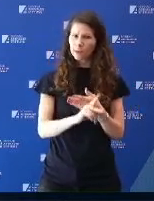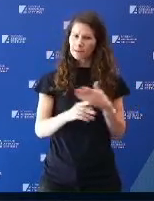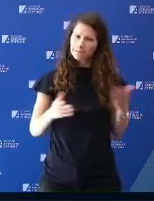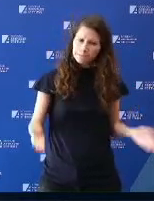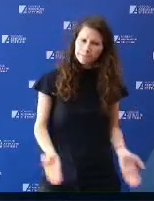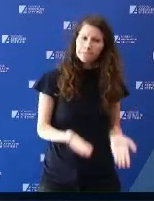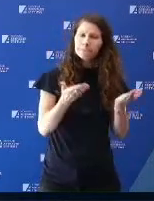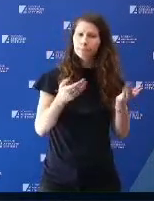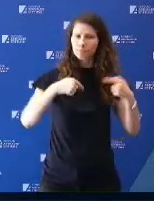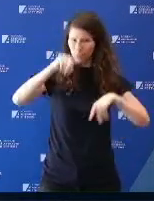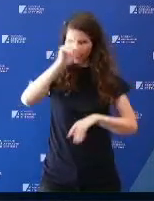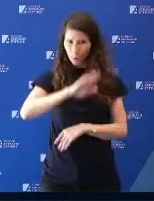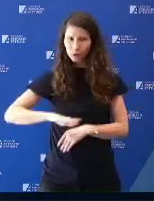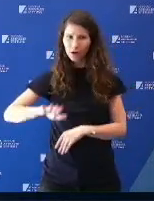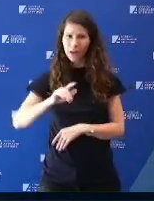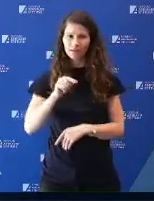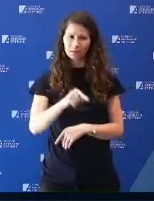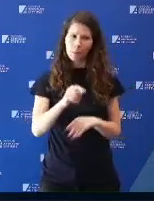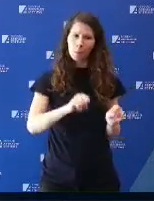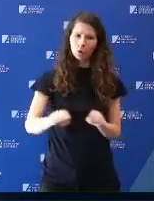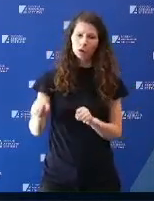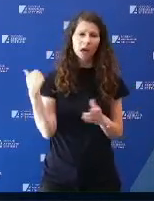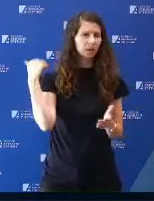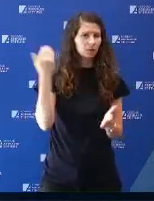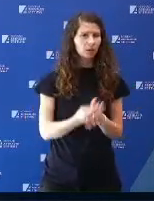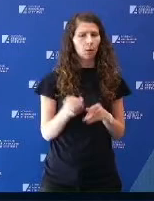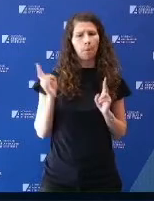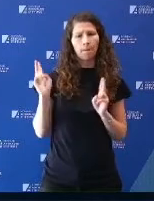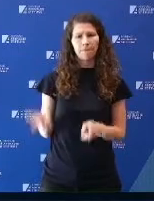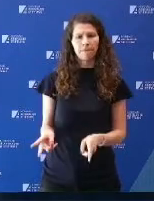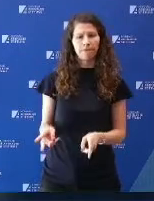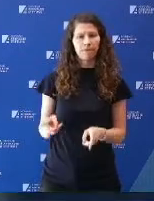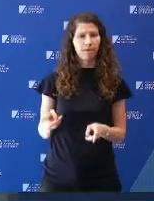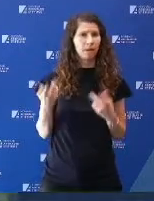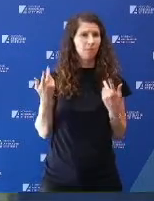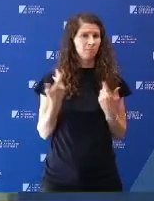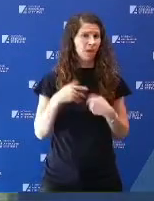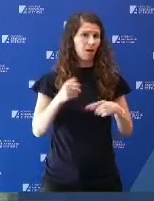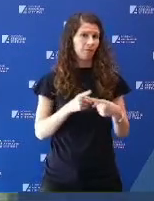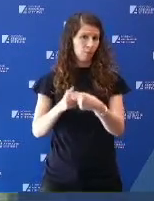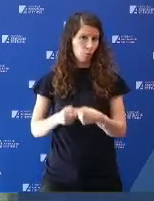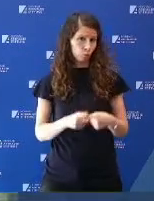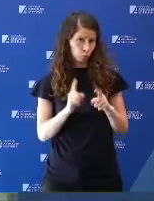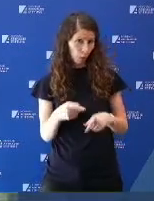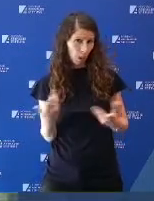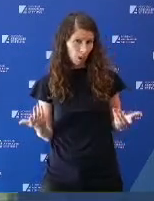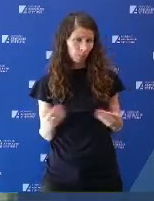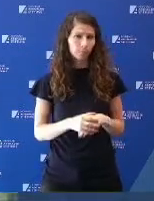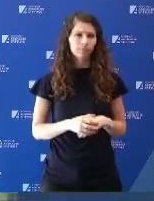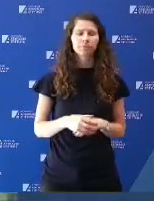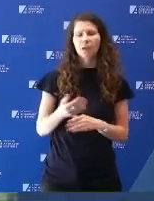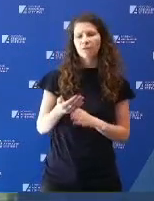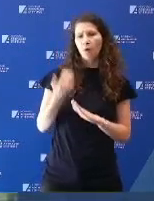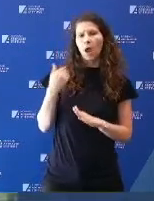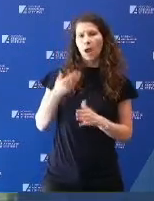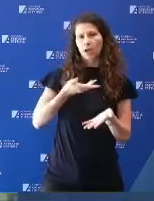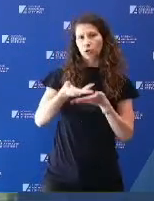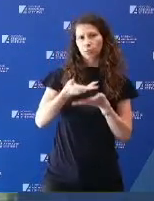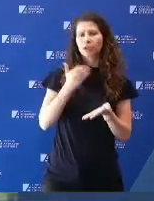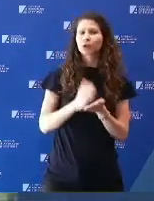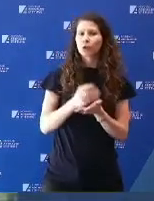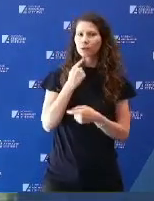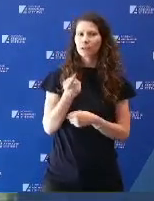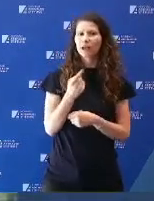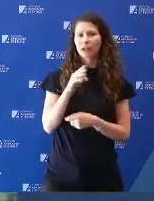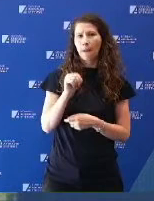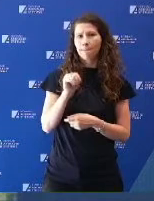Deutschland, die noch nicht ausgeschöpft sind oder wo wir vielleicht mehr einen Fokus drauf haben sollten? Wir hatten gerade eben im Gespräch vorher schon das Thema Mindset. Ich habe es ganz